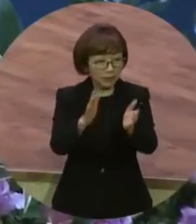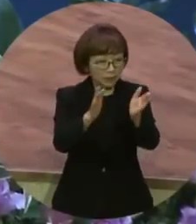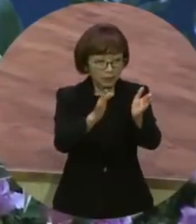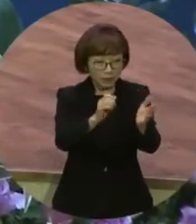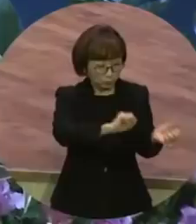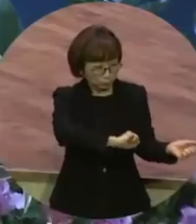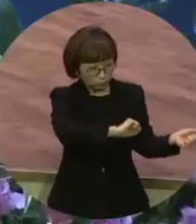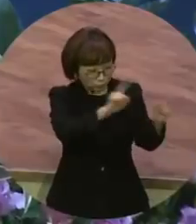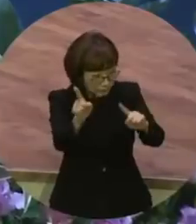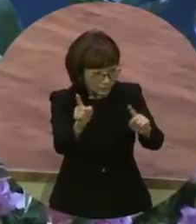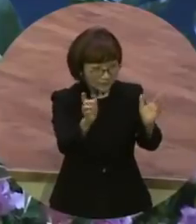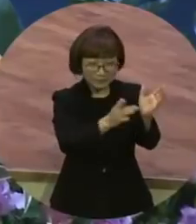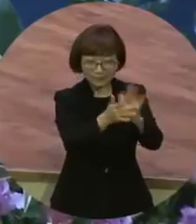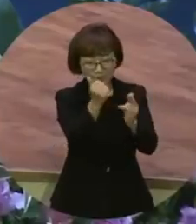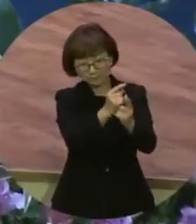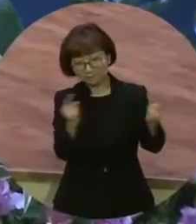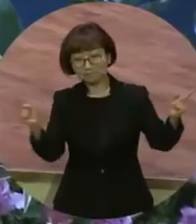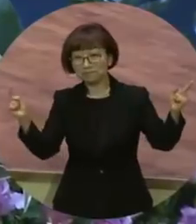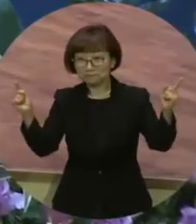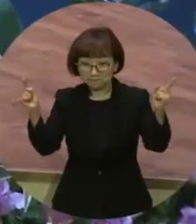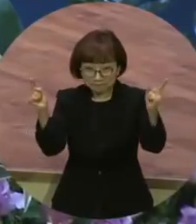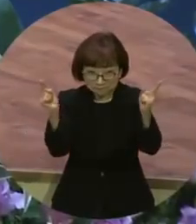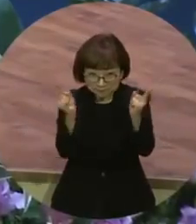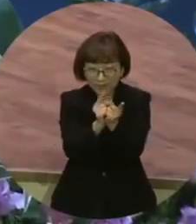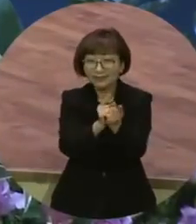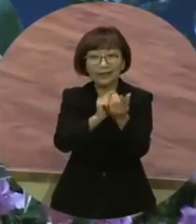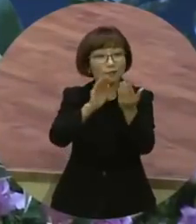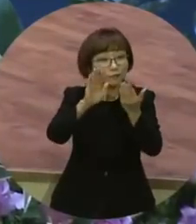은혜를 체험하니까 과거로 돌아가지 않았어요.